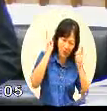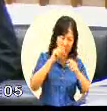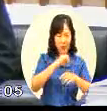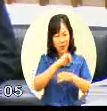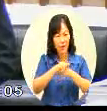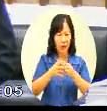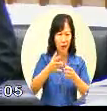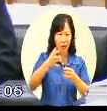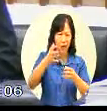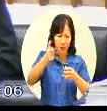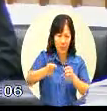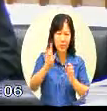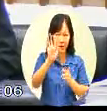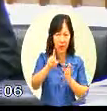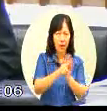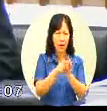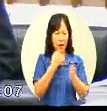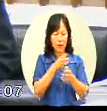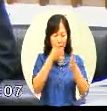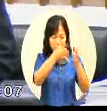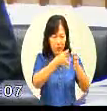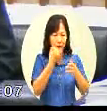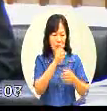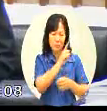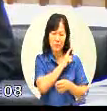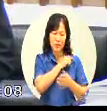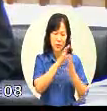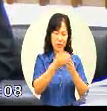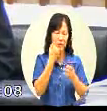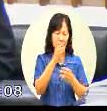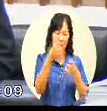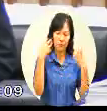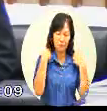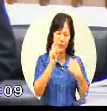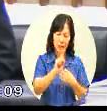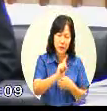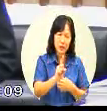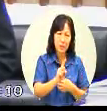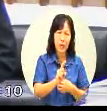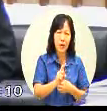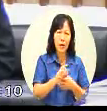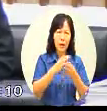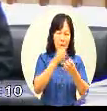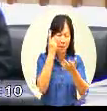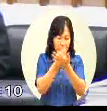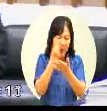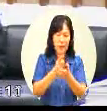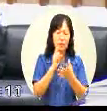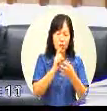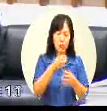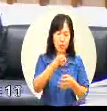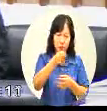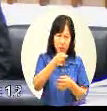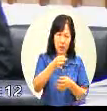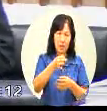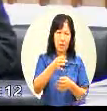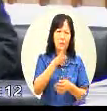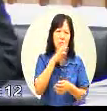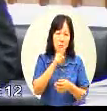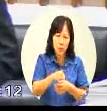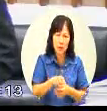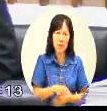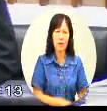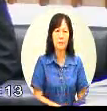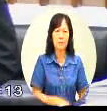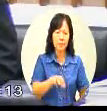以财政来讲，你扮演的应该是风气股长的角色嘛？因为你每天都在讲财政纪律嘛，对不对？